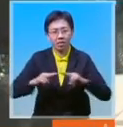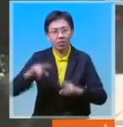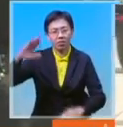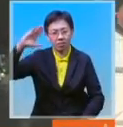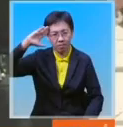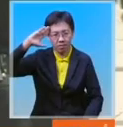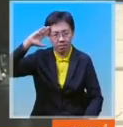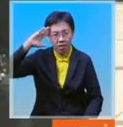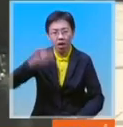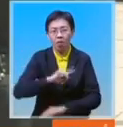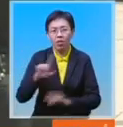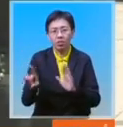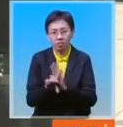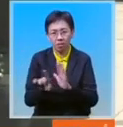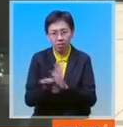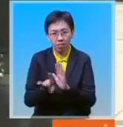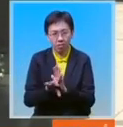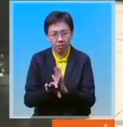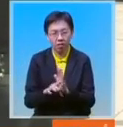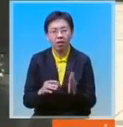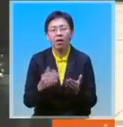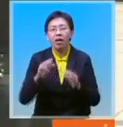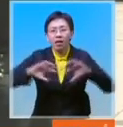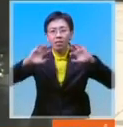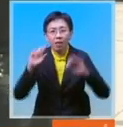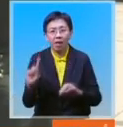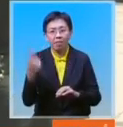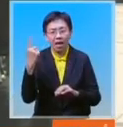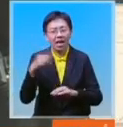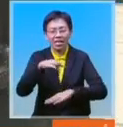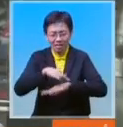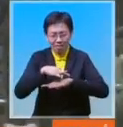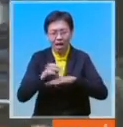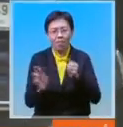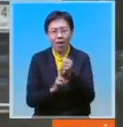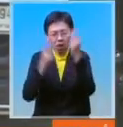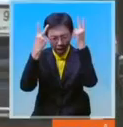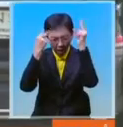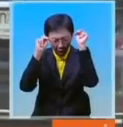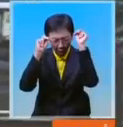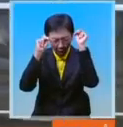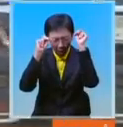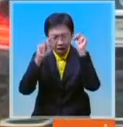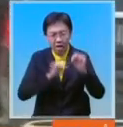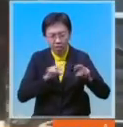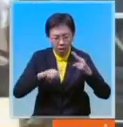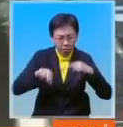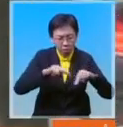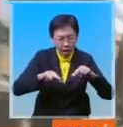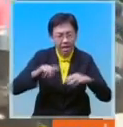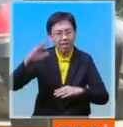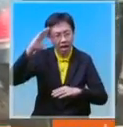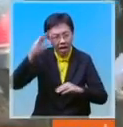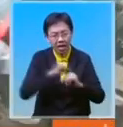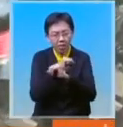วงกลาโหมวันสุดท้ายโดยในรัฐบาลชุดใหม่ถึงแม้ว่าจะมีตำแหน่งเป็นรองนายกรัฐมนตรีที่กำกับดูแลงานด้านความมั่นคง